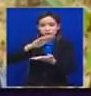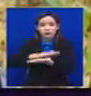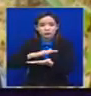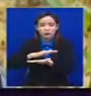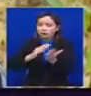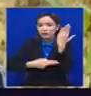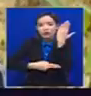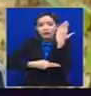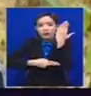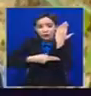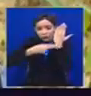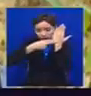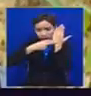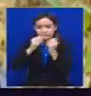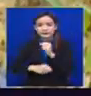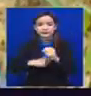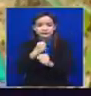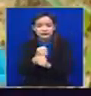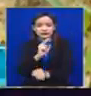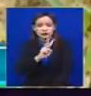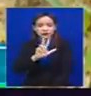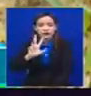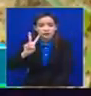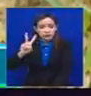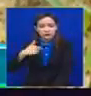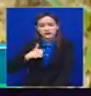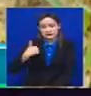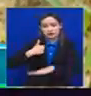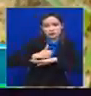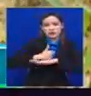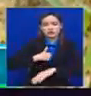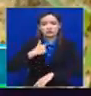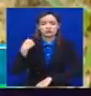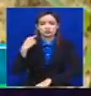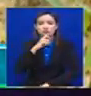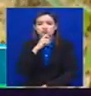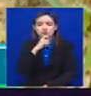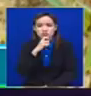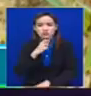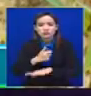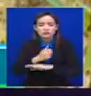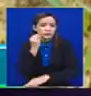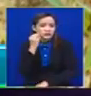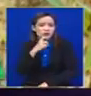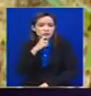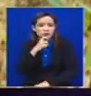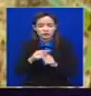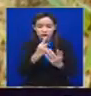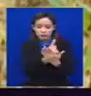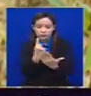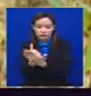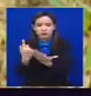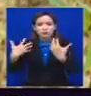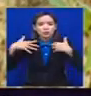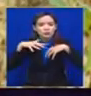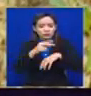พ.ศ. 2552ผมยังเป็นกำนันอยู่พวกกำนันหลายอำเภอก็เข้าไปดูพฤติกรรม